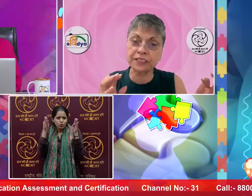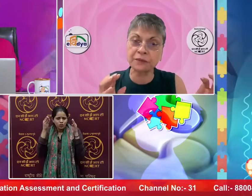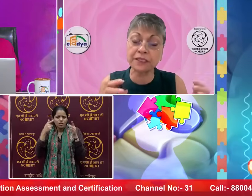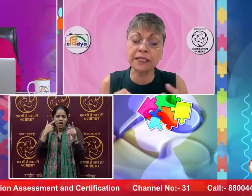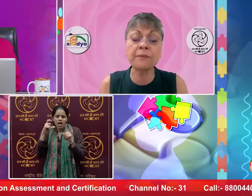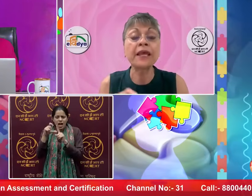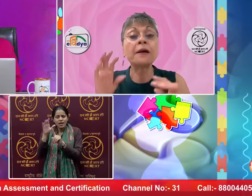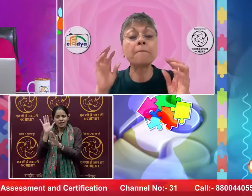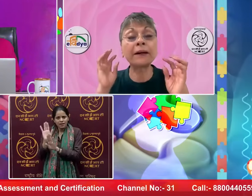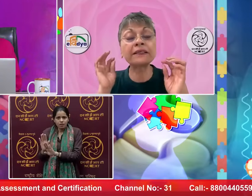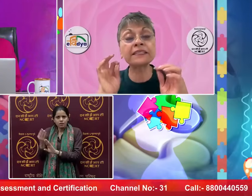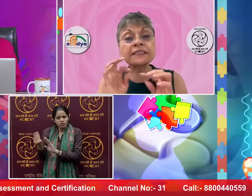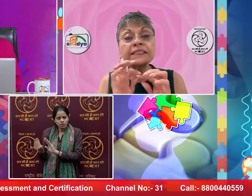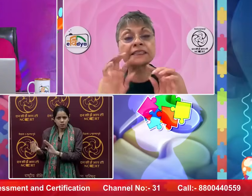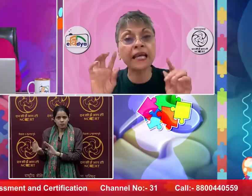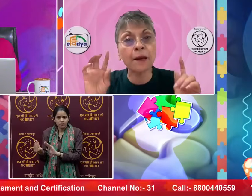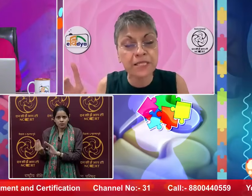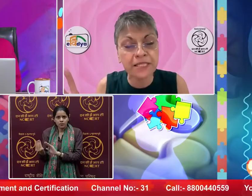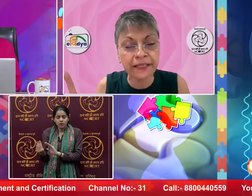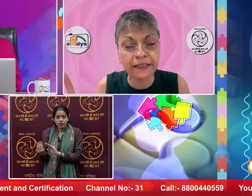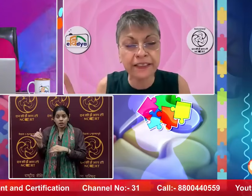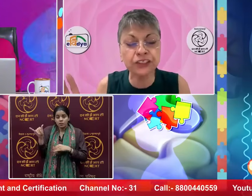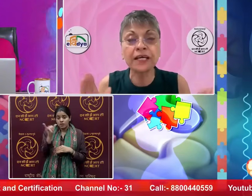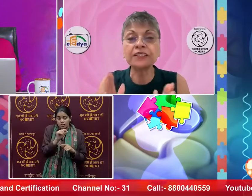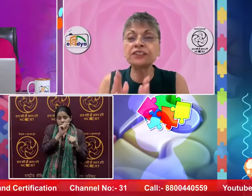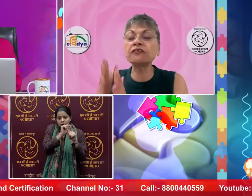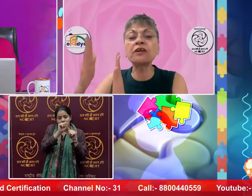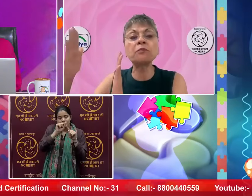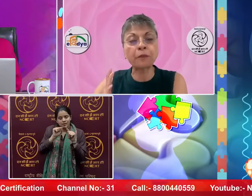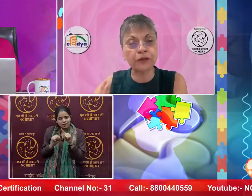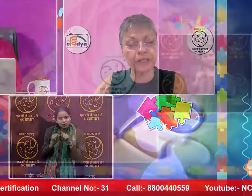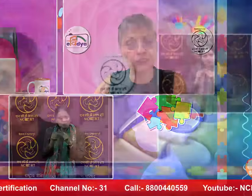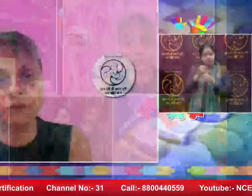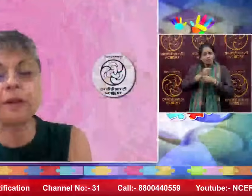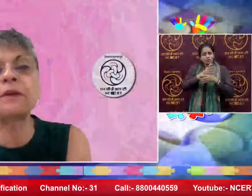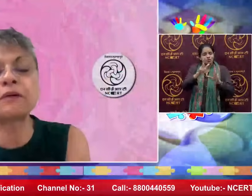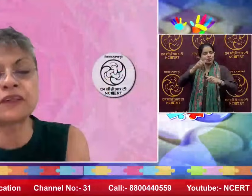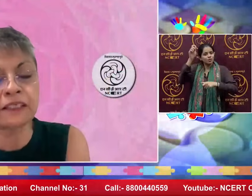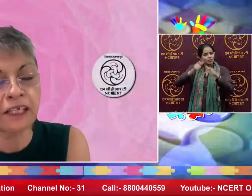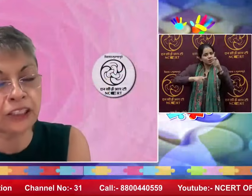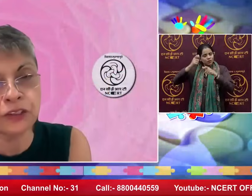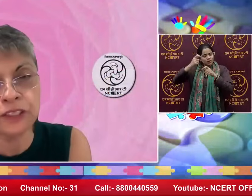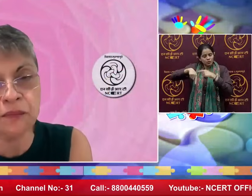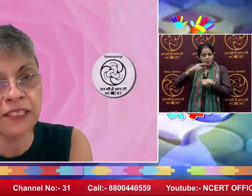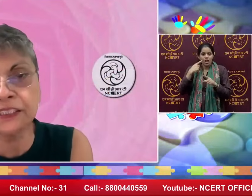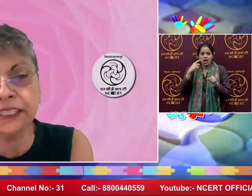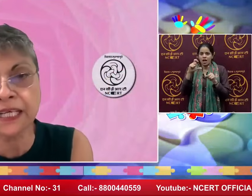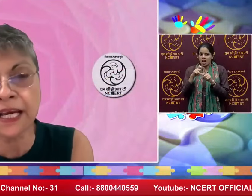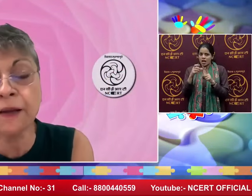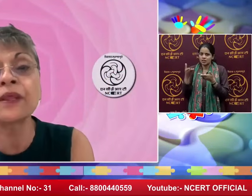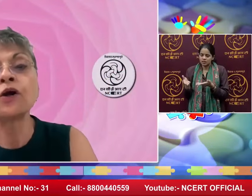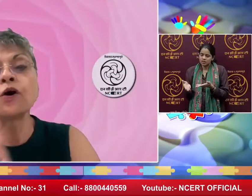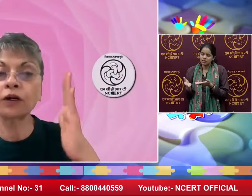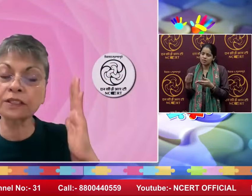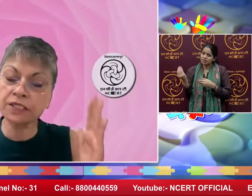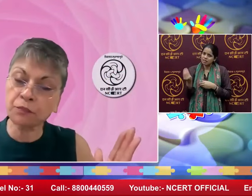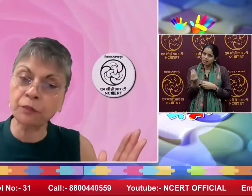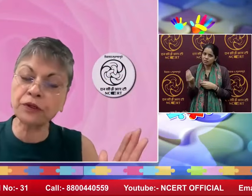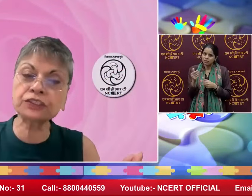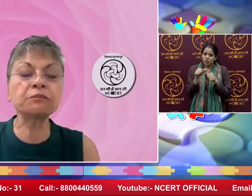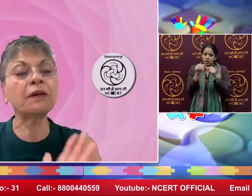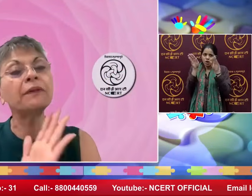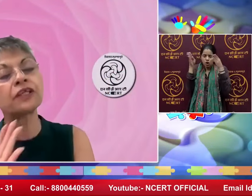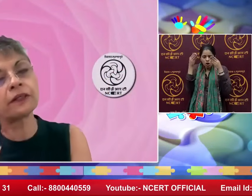intellectual disability, but it is the same percentage जनरल पॉपुलेशन में पीपल विद इंटेलेक्चुअल डिसेबिलिटी जैसा है,